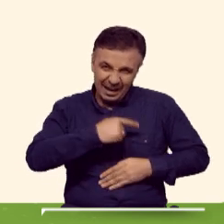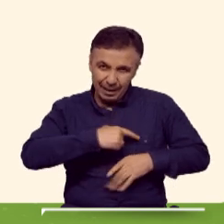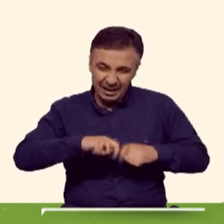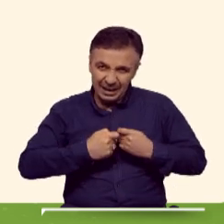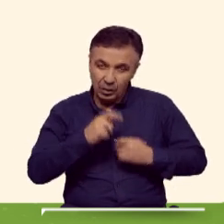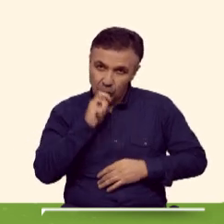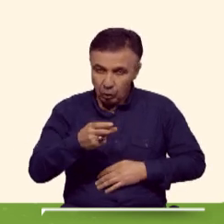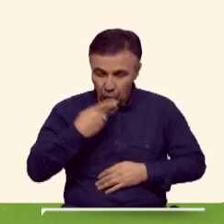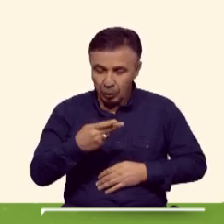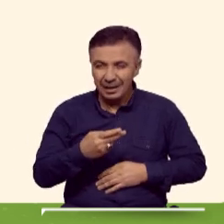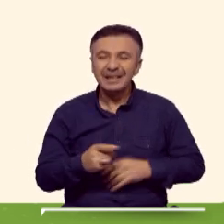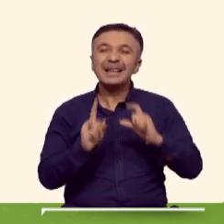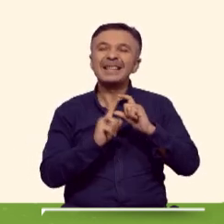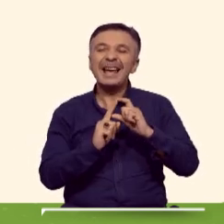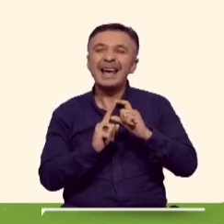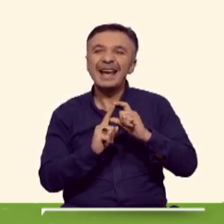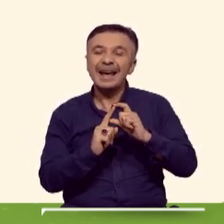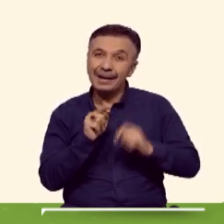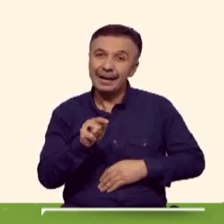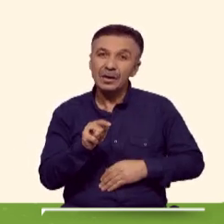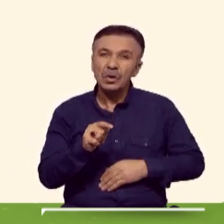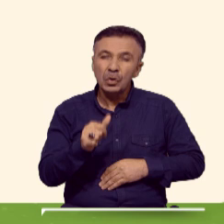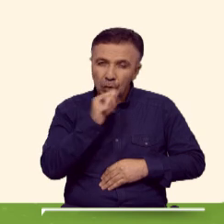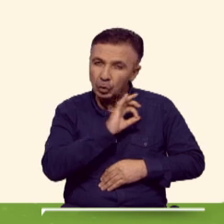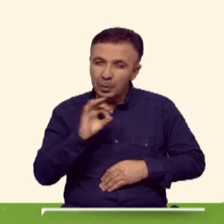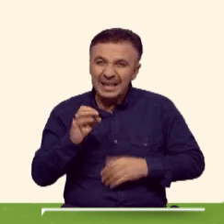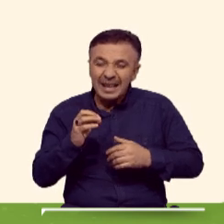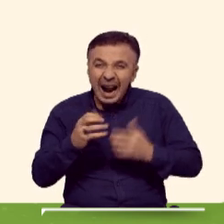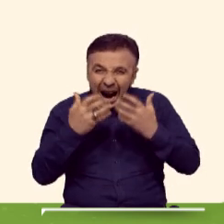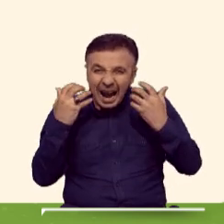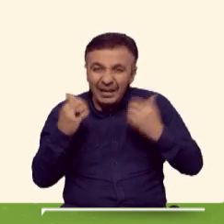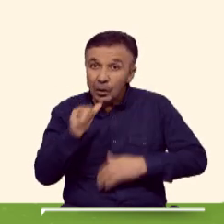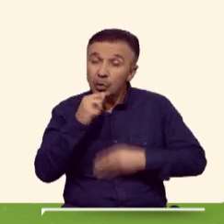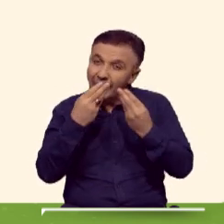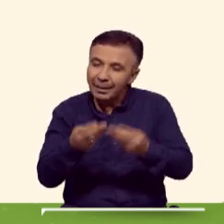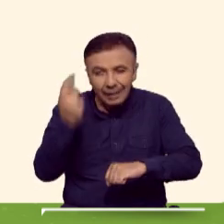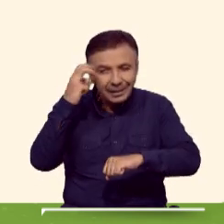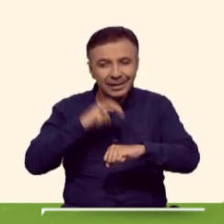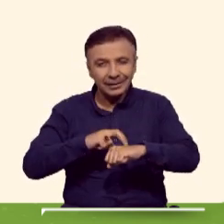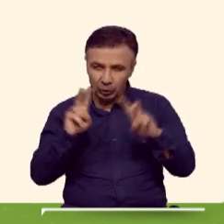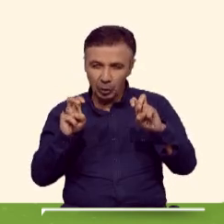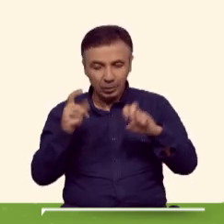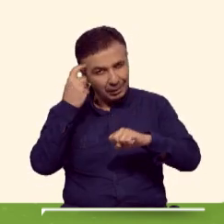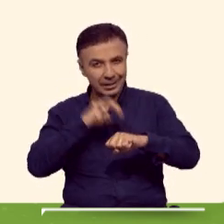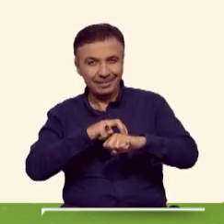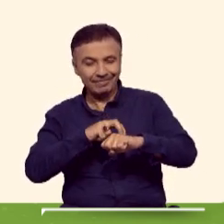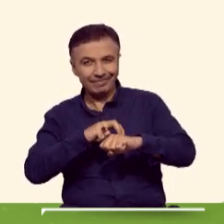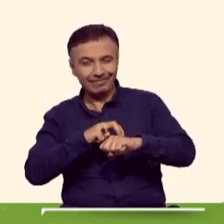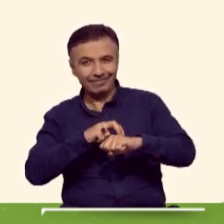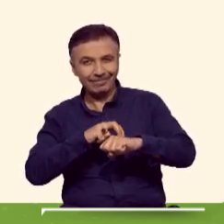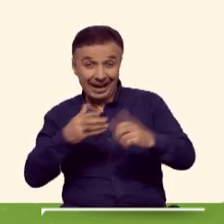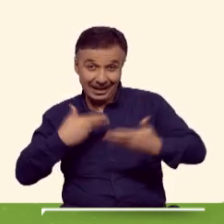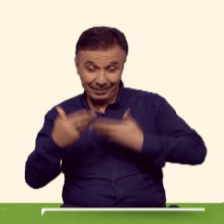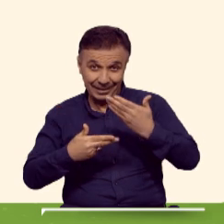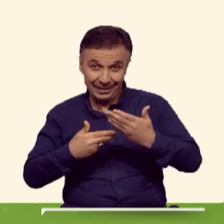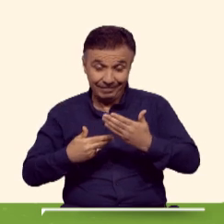söylemek. D. Susamış bir hayvana su vermek. Hatırlayacaksınız, bu maddeleri tek tek söylemiştik değerli